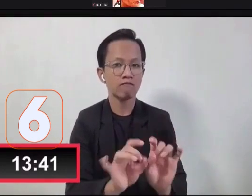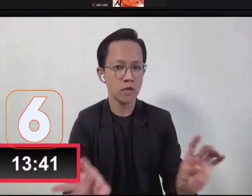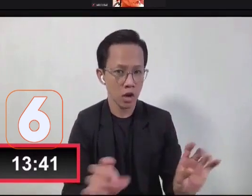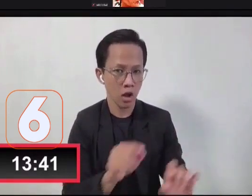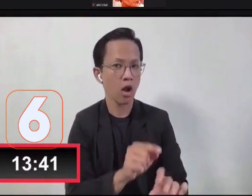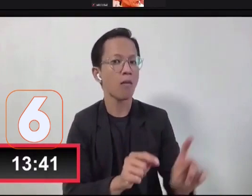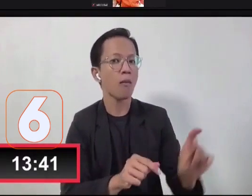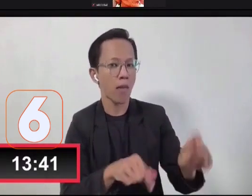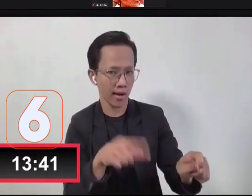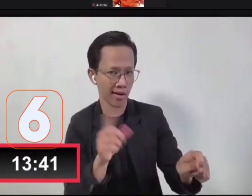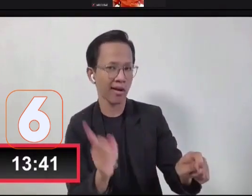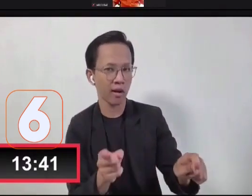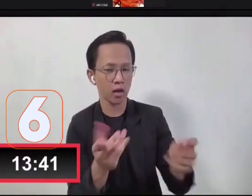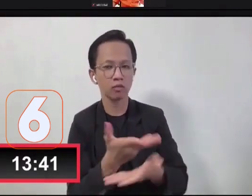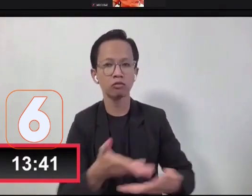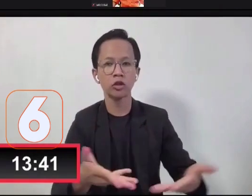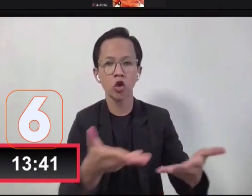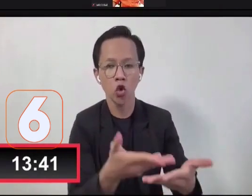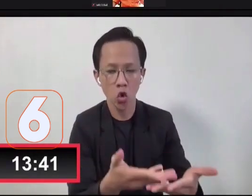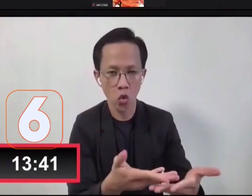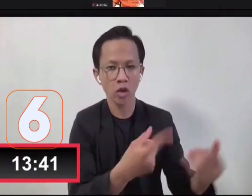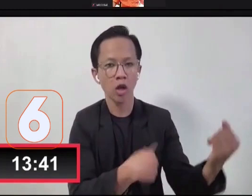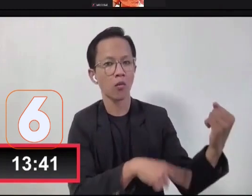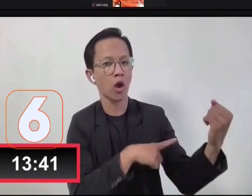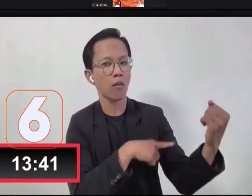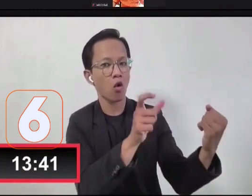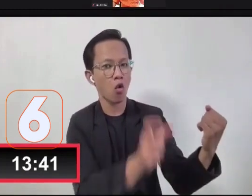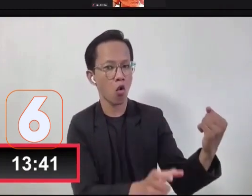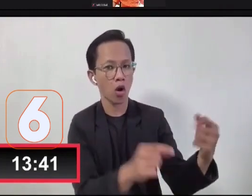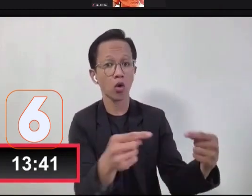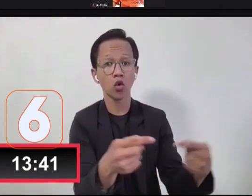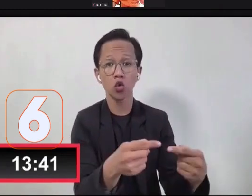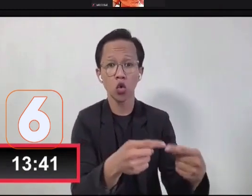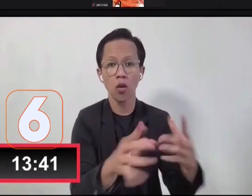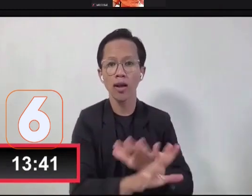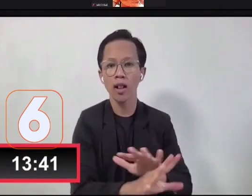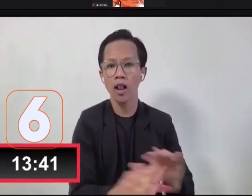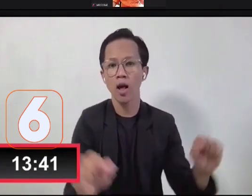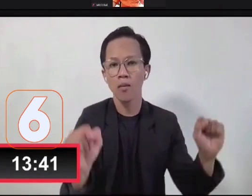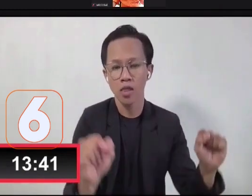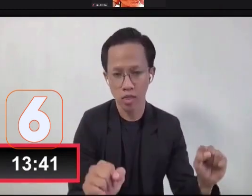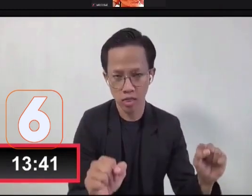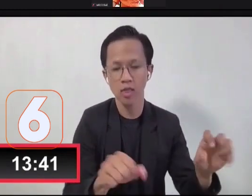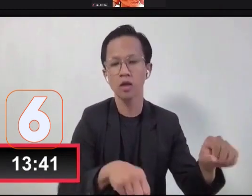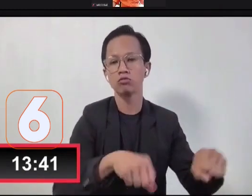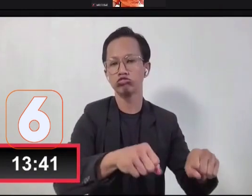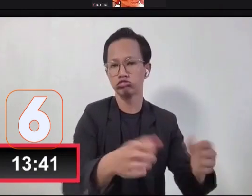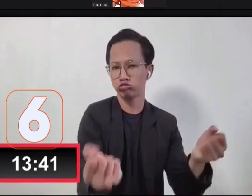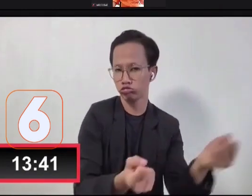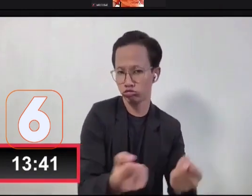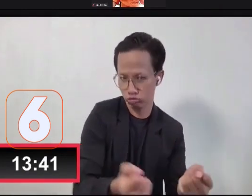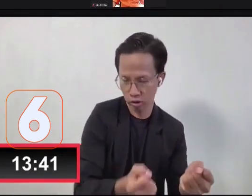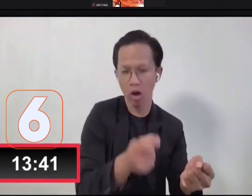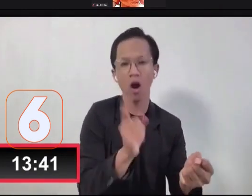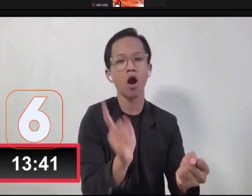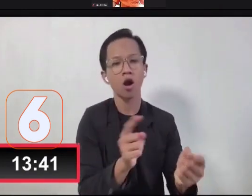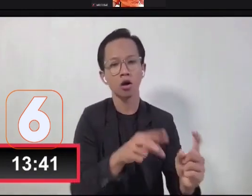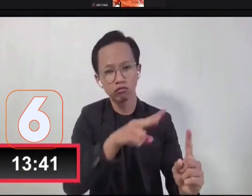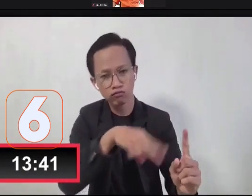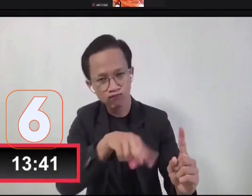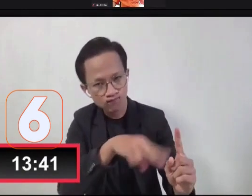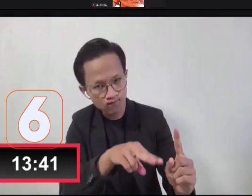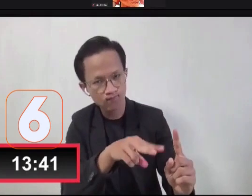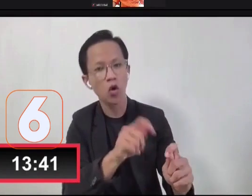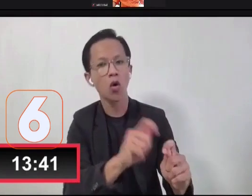sangat dipengaruhi oleh kondisi dan kompetensi seseorang yang berkaitan erat dan keselamatan dalam berlalu lintas sehingga diperlukan proses evaluasi dalam penerbitannya